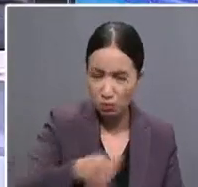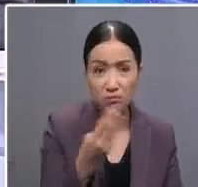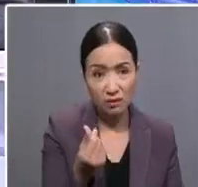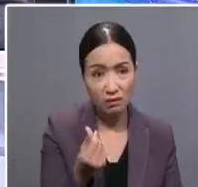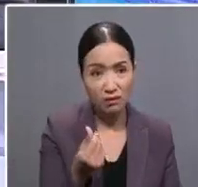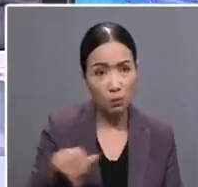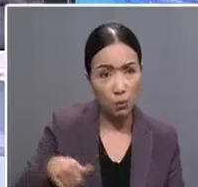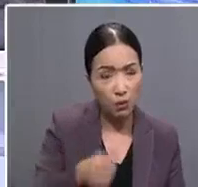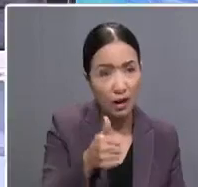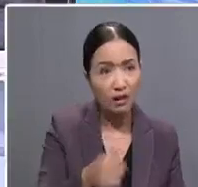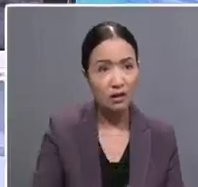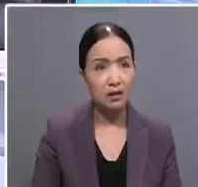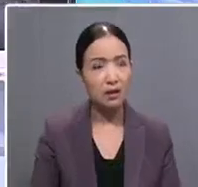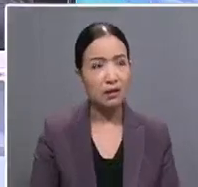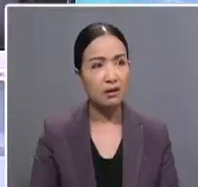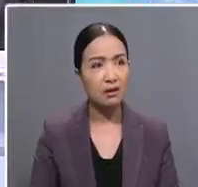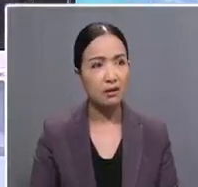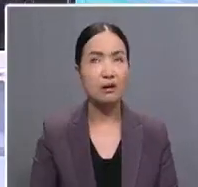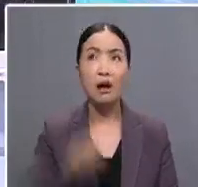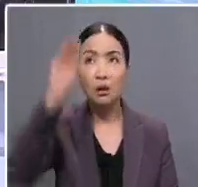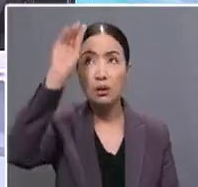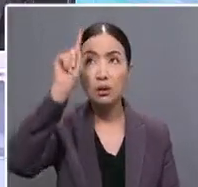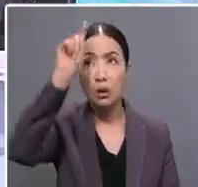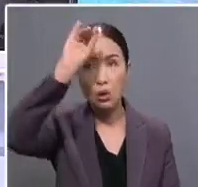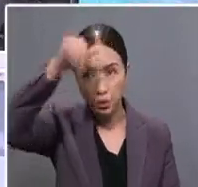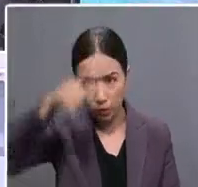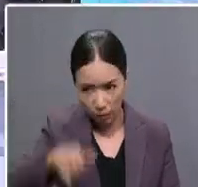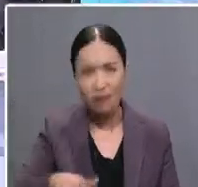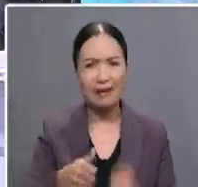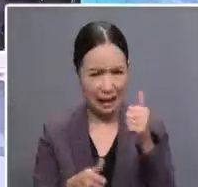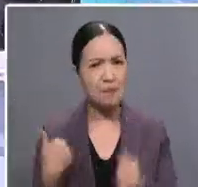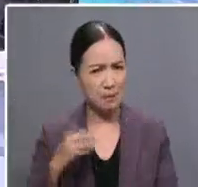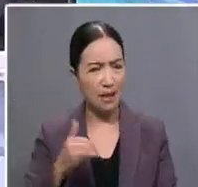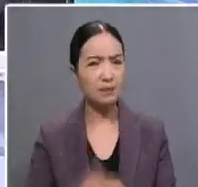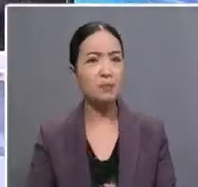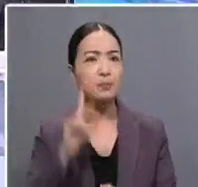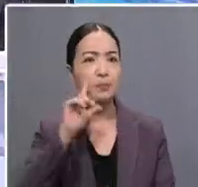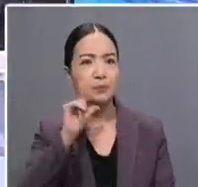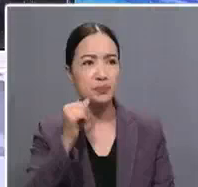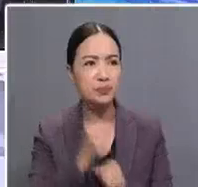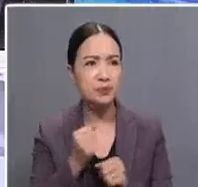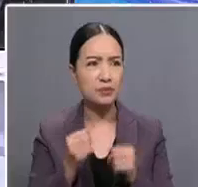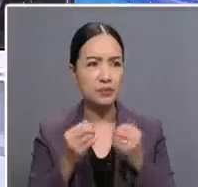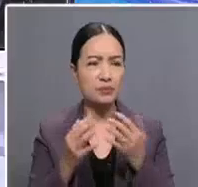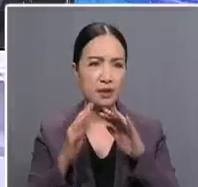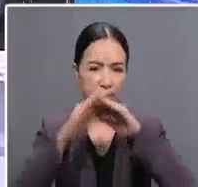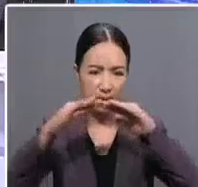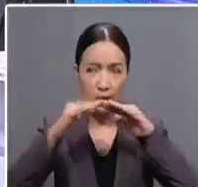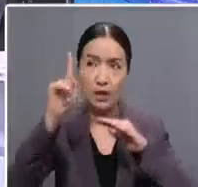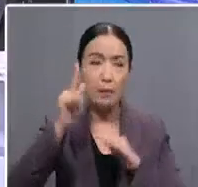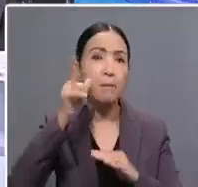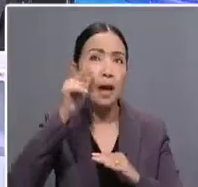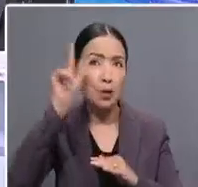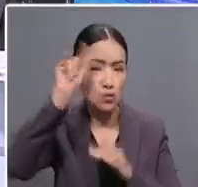แค่นี ้มันอาจจะตกแล้วกลิ้งลงมา เป็นไปได้ ใช่ไหมเพราะว่าหนู เป็นไปได้ว่าตกมาจาก บางทีแม่มันไปทำรังอยู่ที่ใดที่หนึ่งใช่ไหมก็ทำ